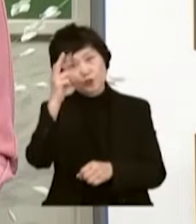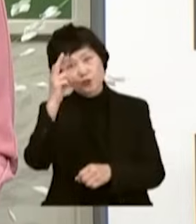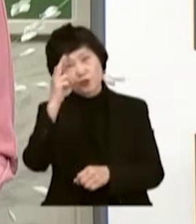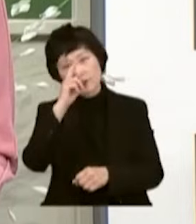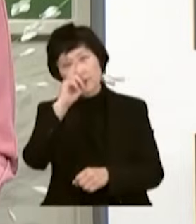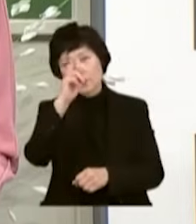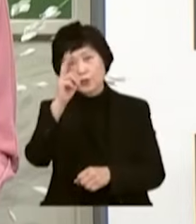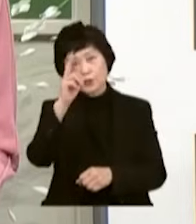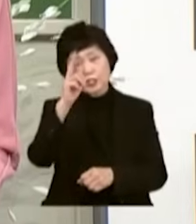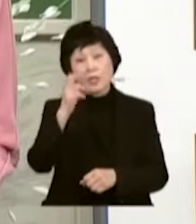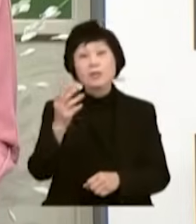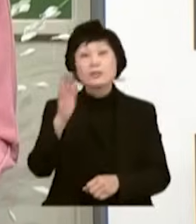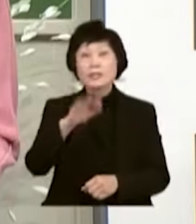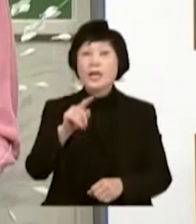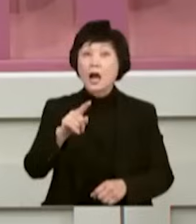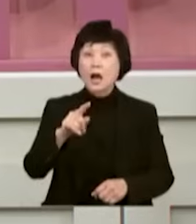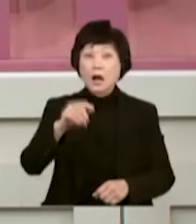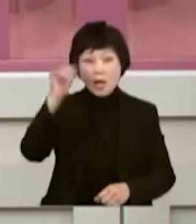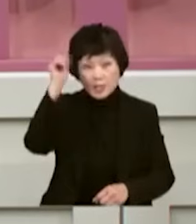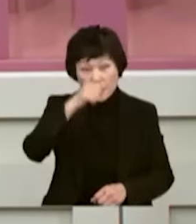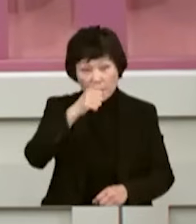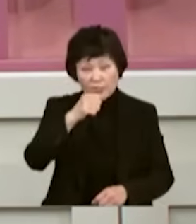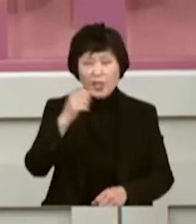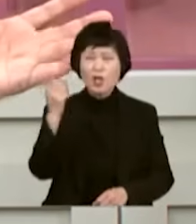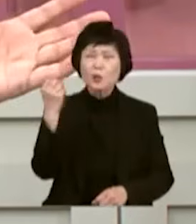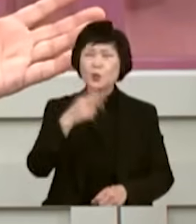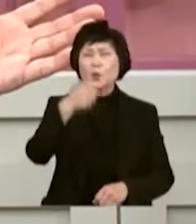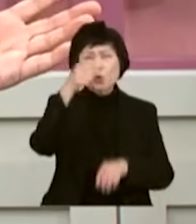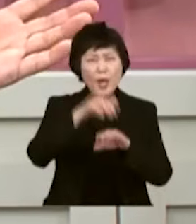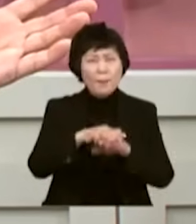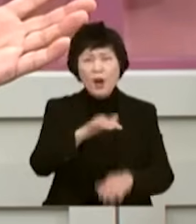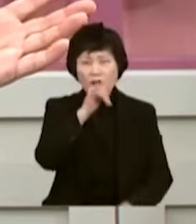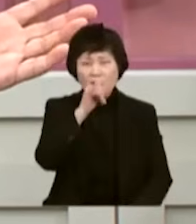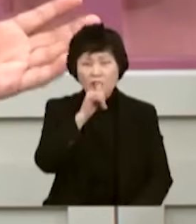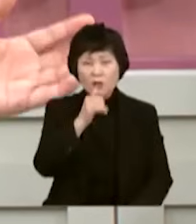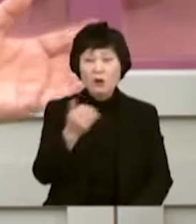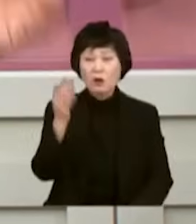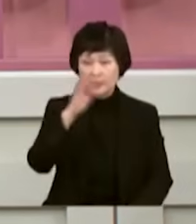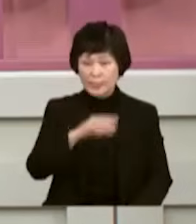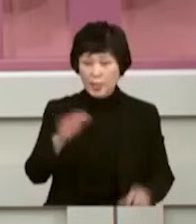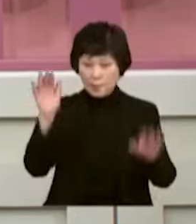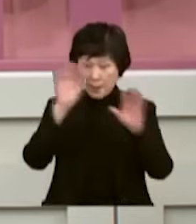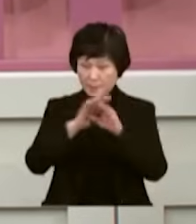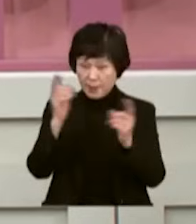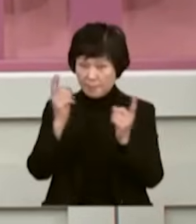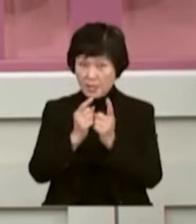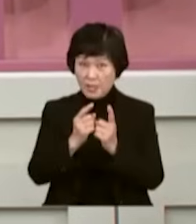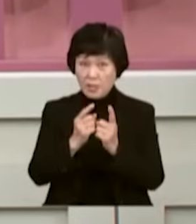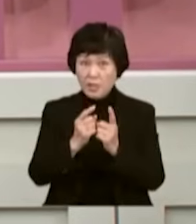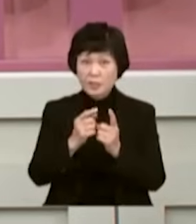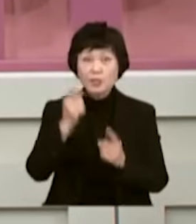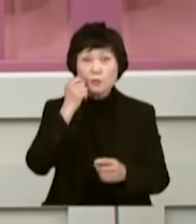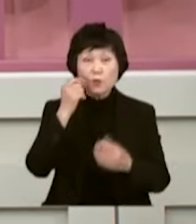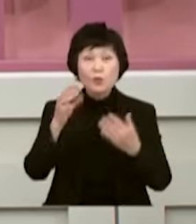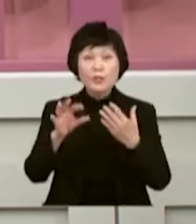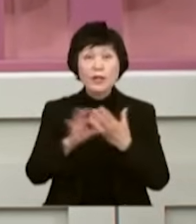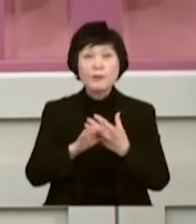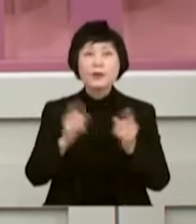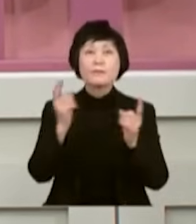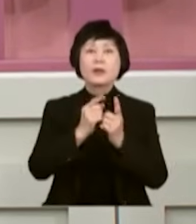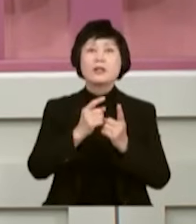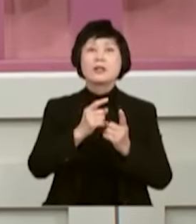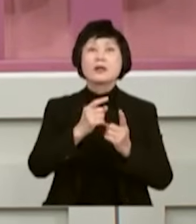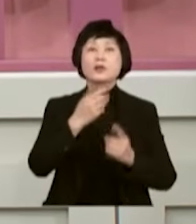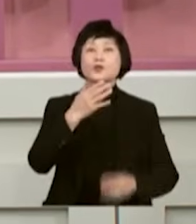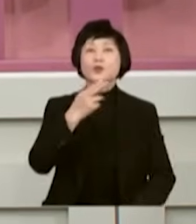다음날 새벽에도 집회가 있었거든요. 네. 근데 그날 안 만나면 못 만날 것 같아서. 그렇지. 네네네. 맞아요. 그래서 딱 만났는데 12시에